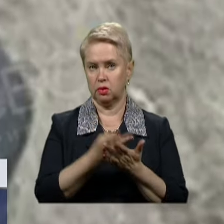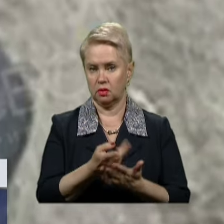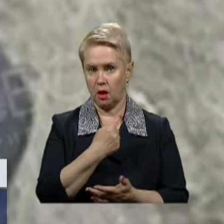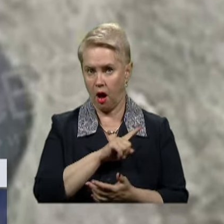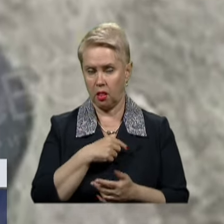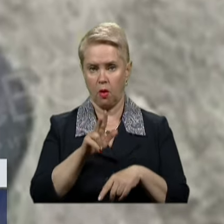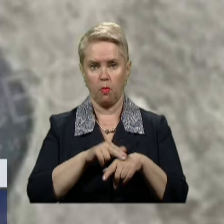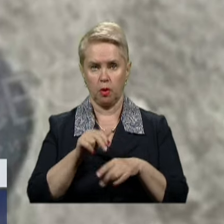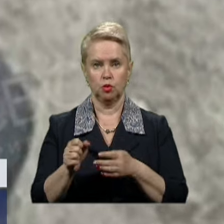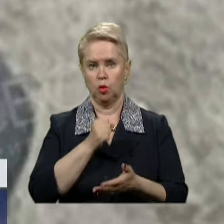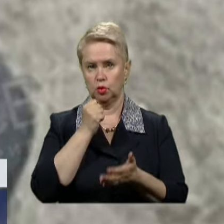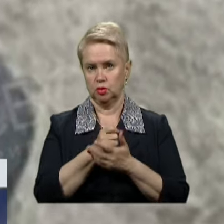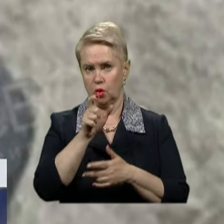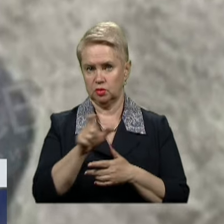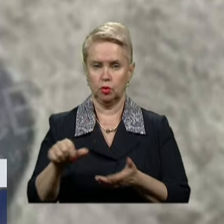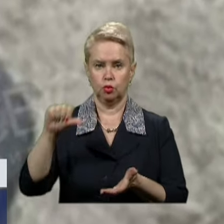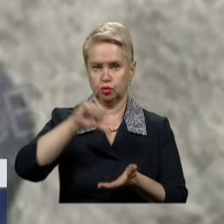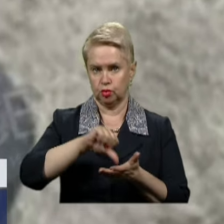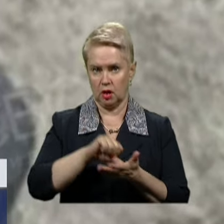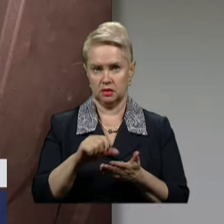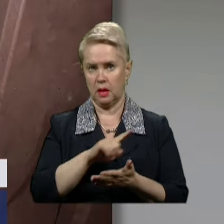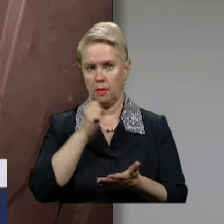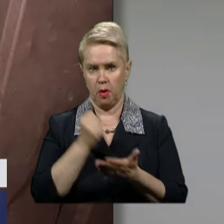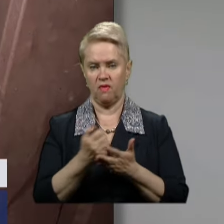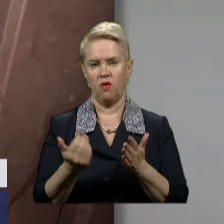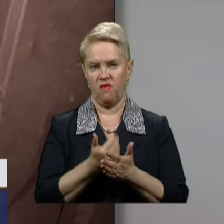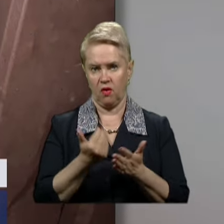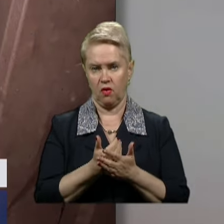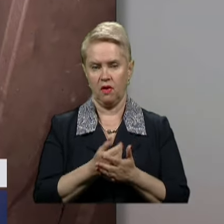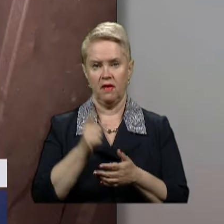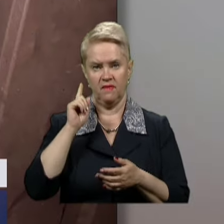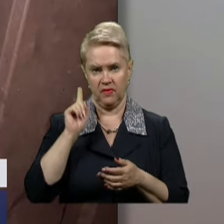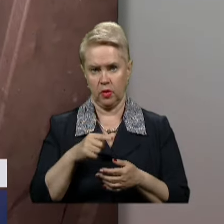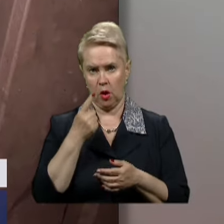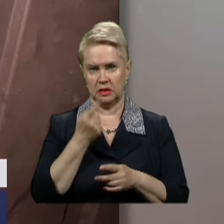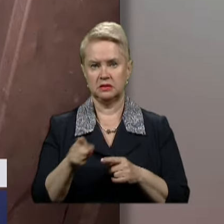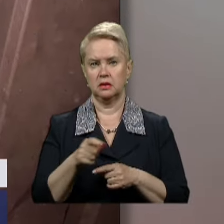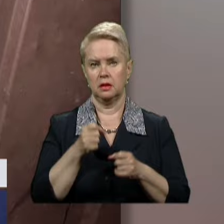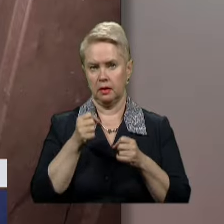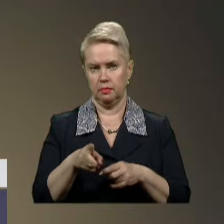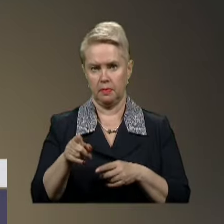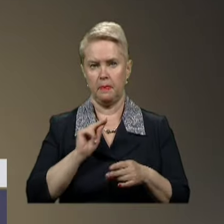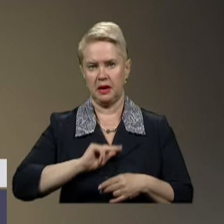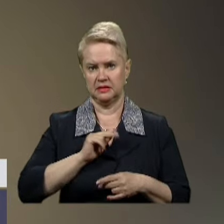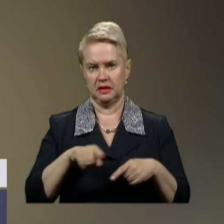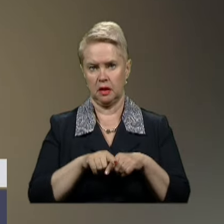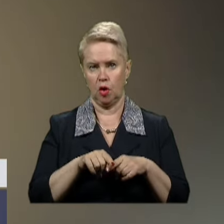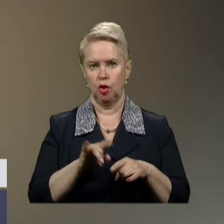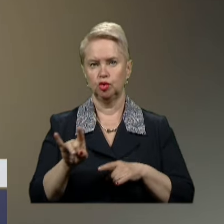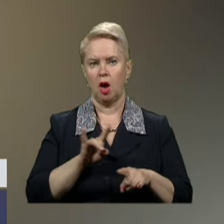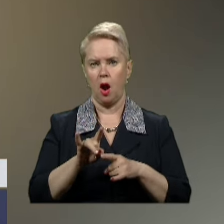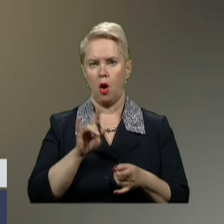але поліція встановила усіх учасників. За непідтвердженою інформацією, відомо, один з нападників – працівник так званого